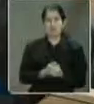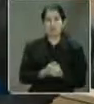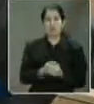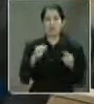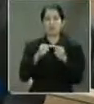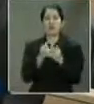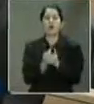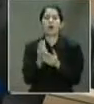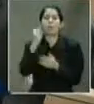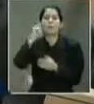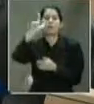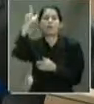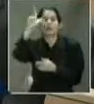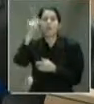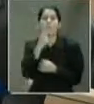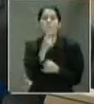ก็อยู่ดูไบ